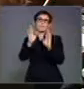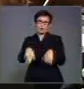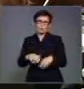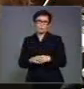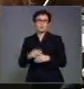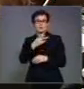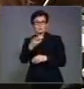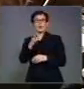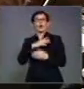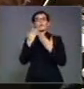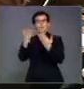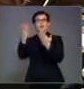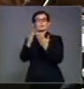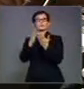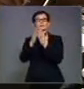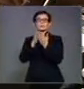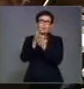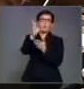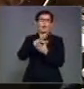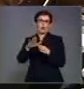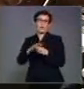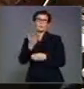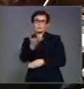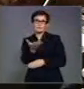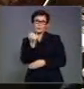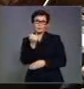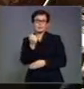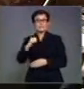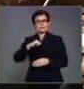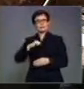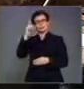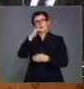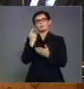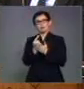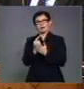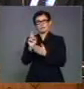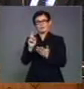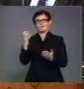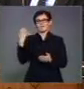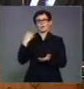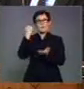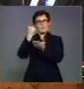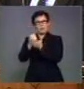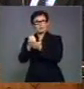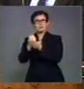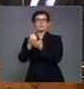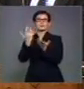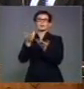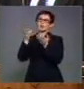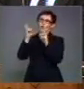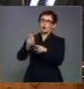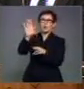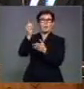on valitusväylät käytössään. Ja mielestäni on tärkeää se, että viranomaispäätöksiin tai